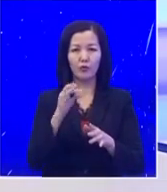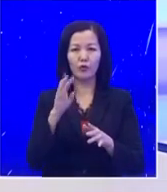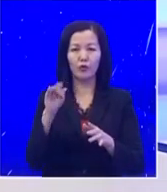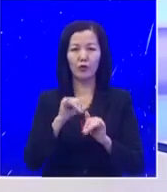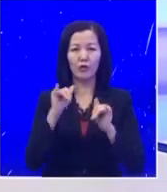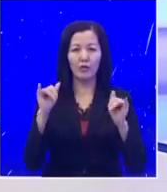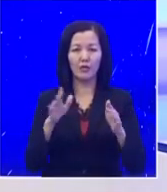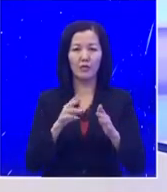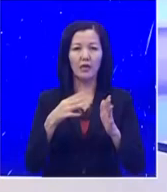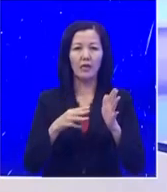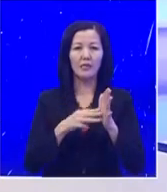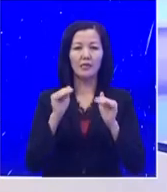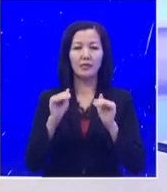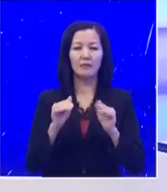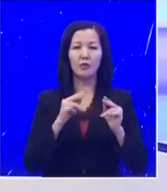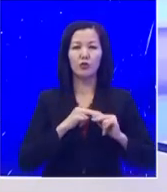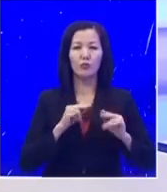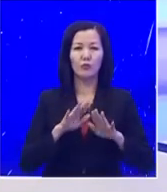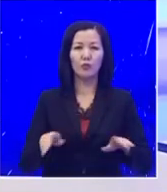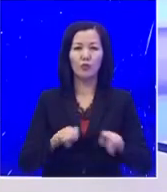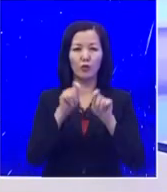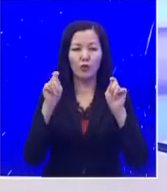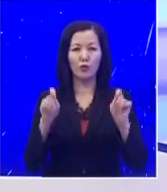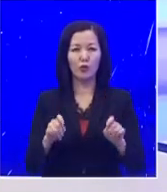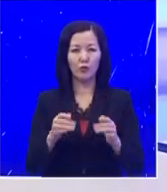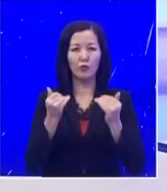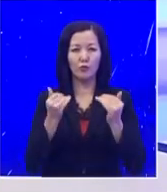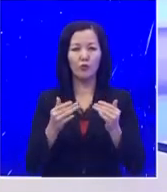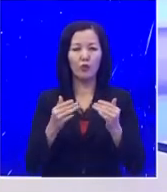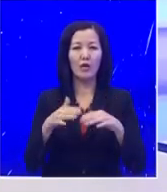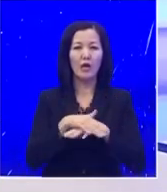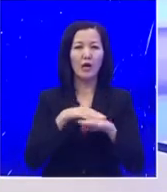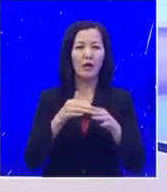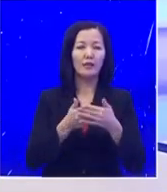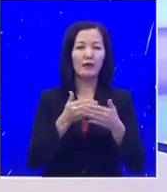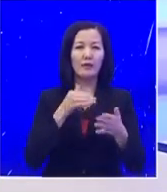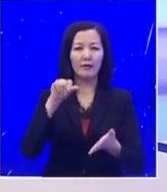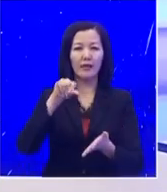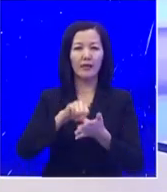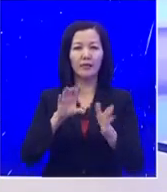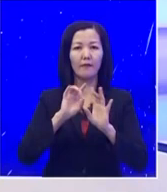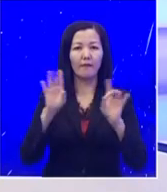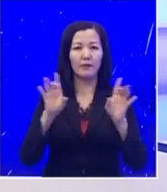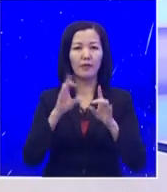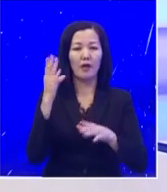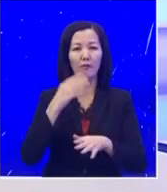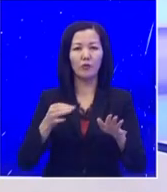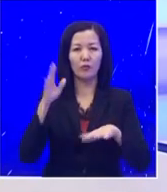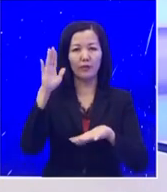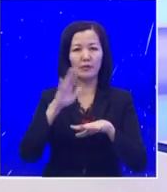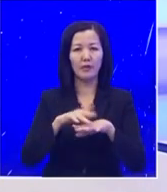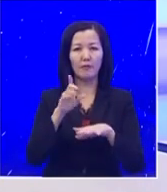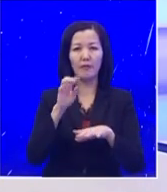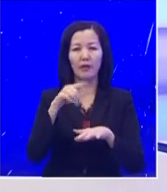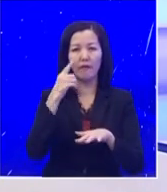асты. 48 мыңнан аса жаңа жұмыс орны құрылды. Бұл туралы бүгін ел алдында есеп берген Алматы облысының әкімі Амандық